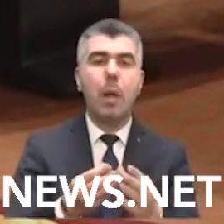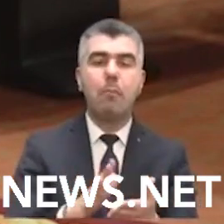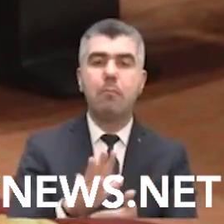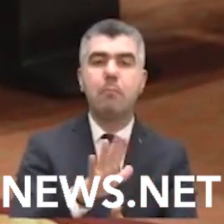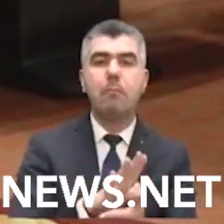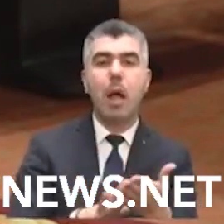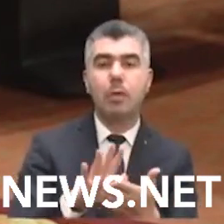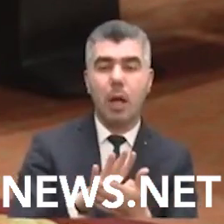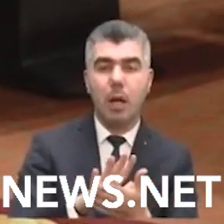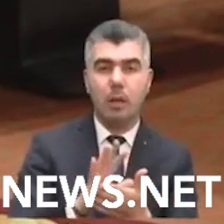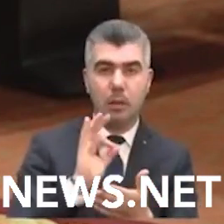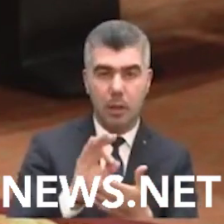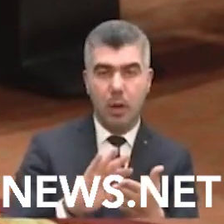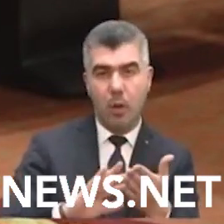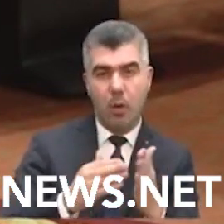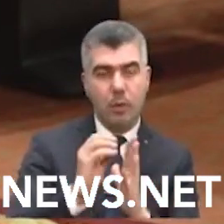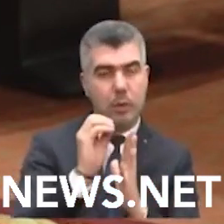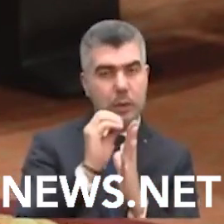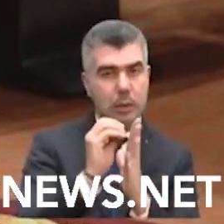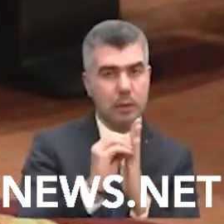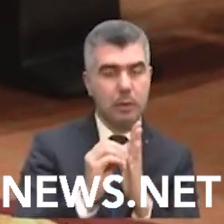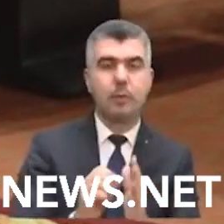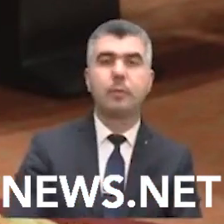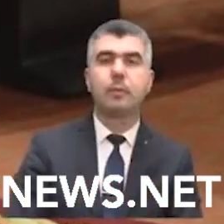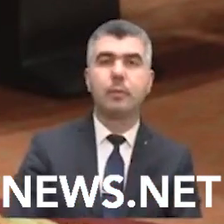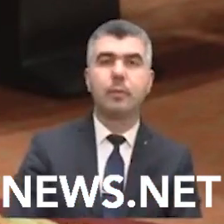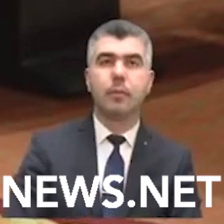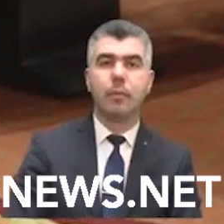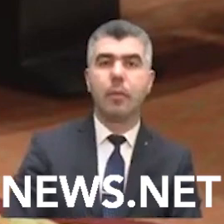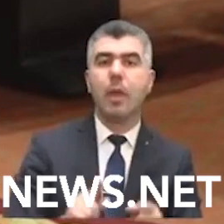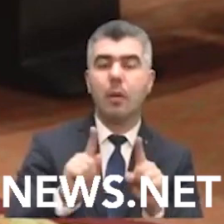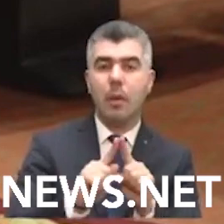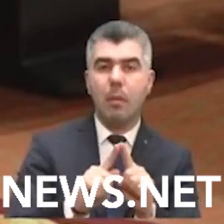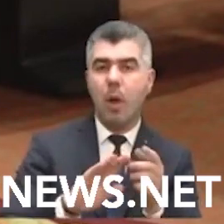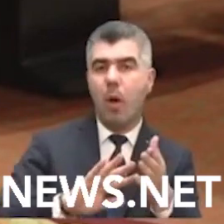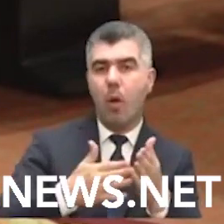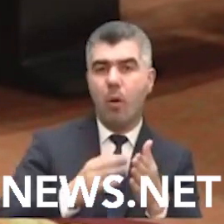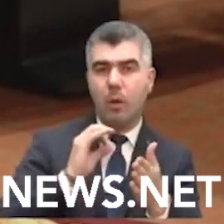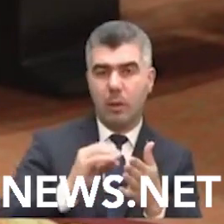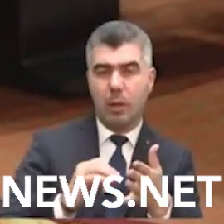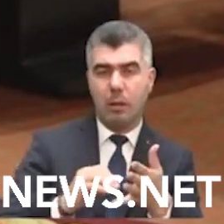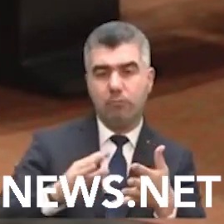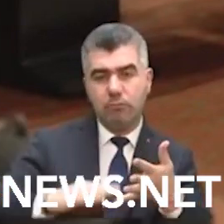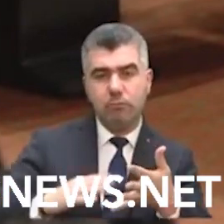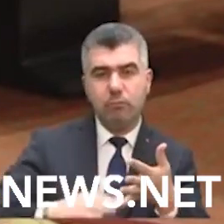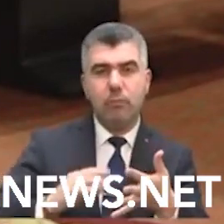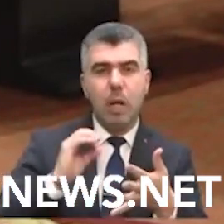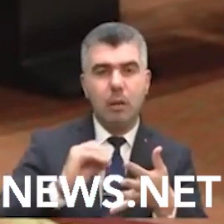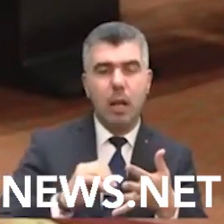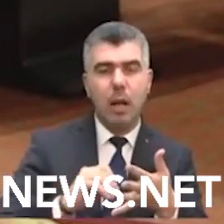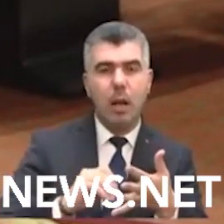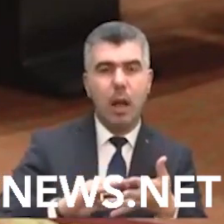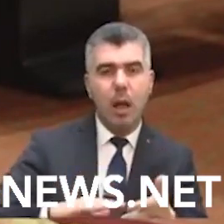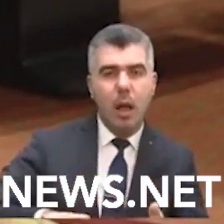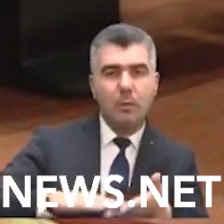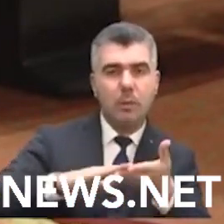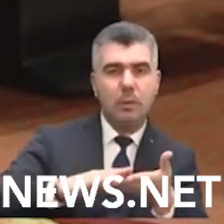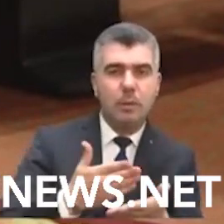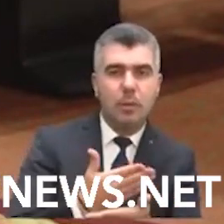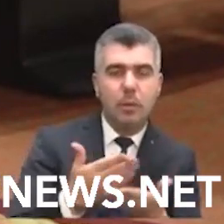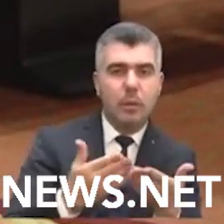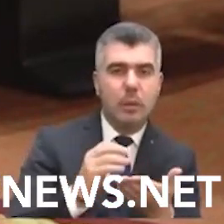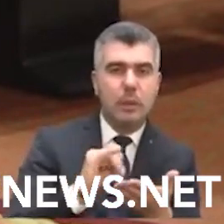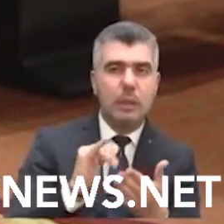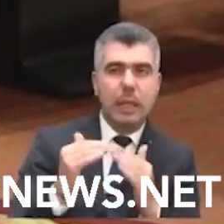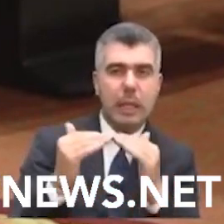وإكراهات يمكن تلخيصها فيما يلي: ضعف محتوى الدراسات القبلية الذي أدى في كثير من